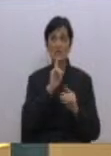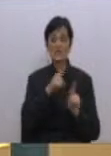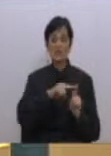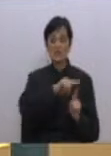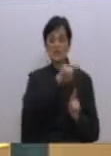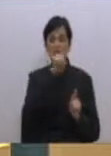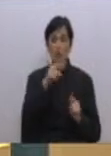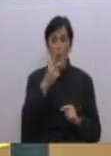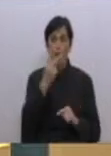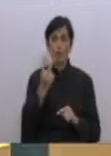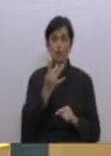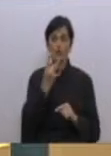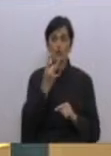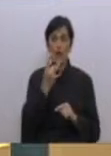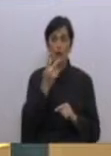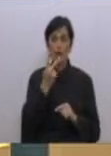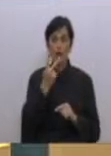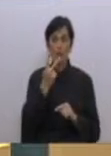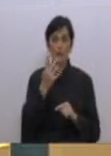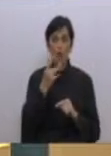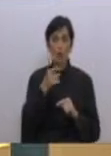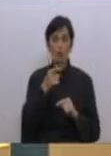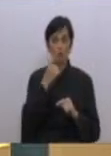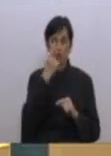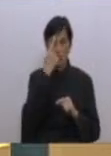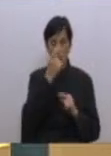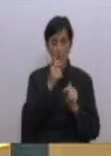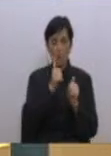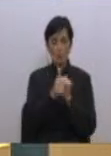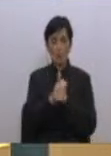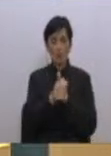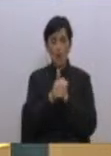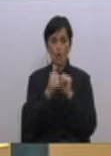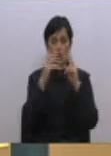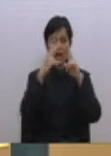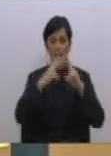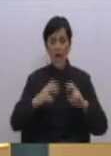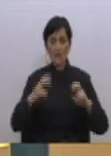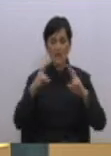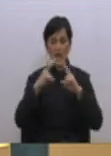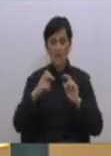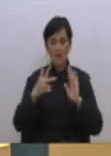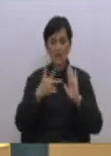ასე ორჯერ იქნა პროგნოზები გადახედილი.